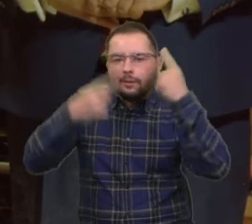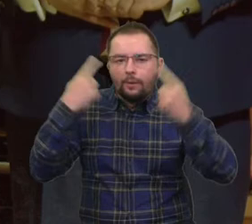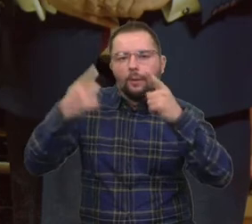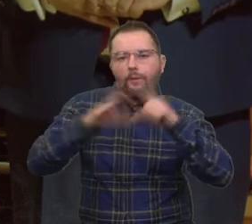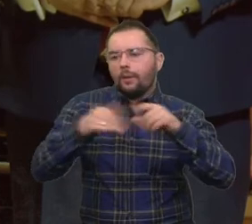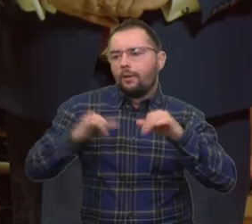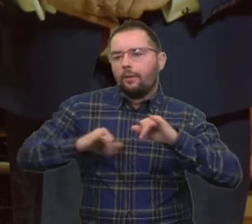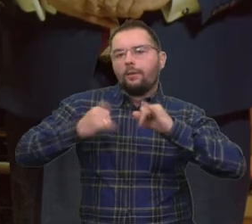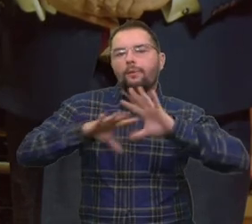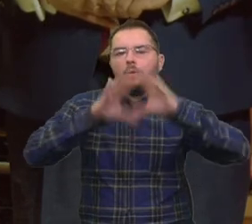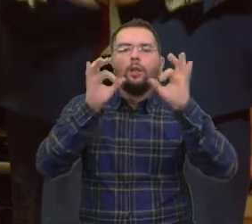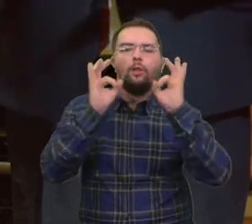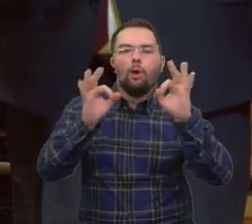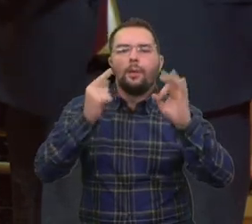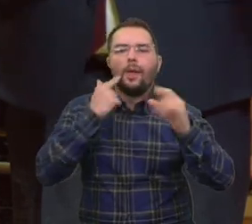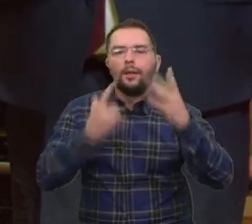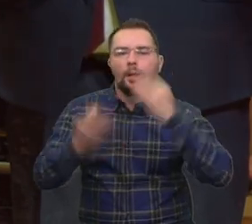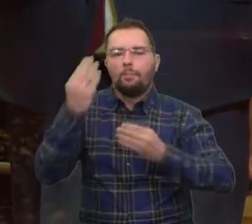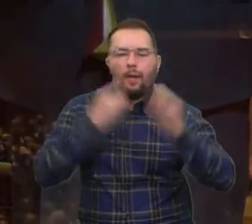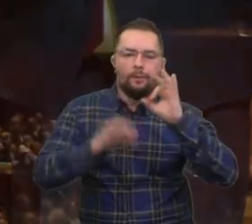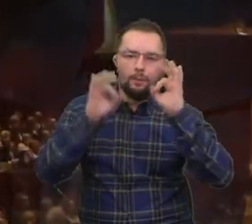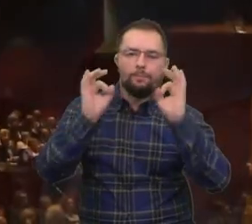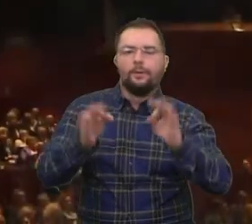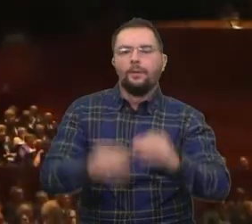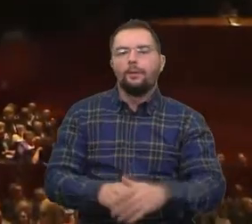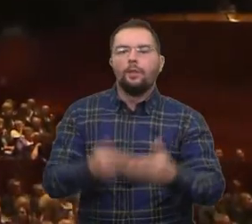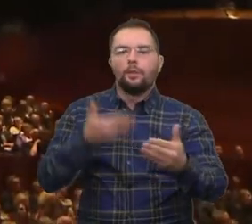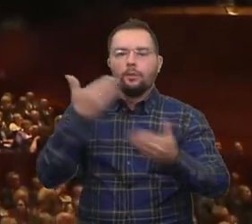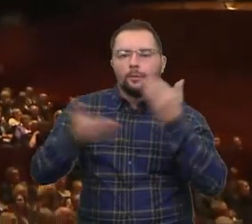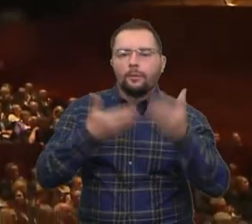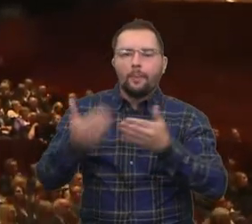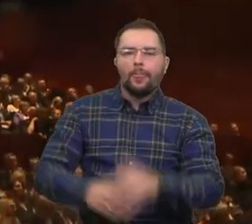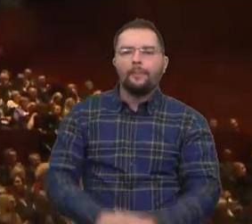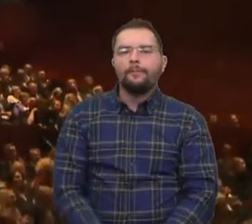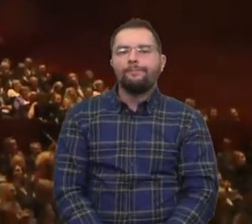wszystkich życzę dobrej zabawy. Wszystkiego dobrego.